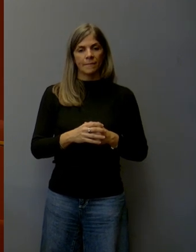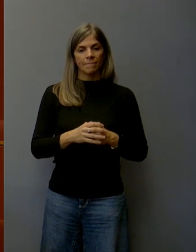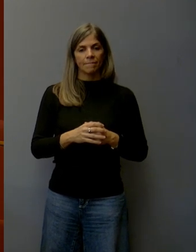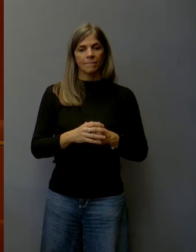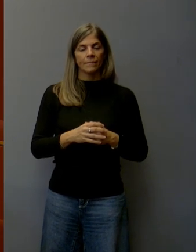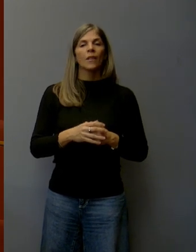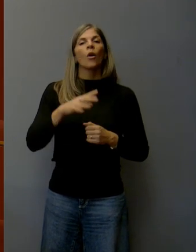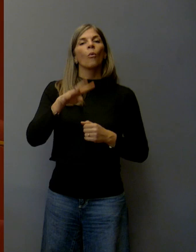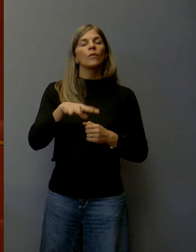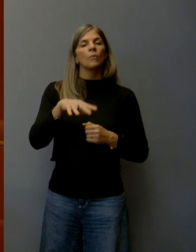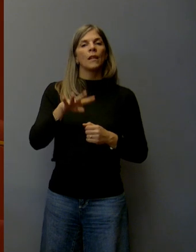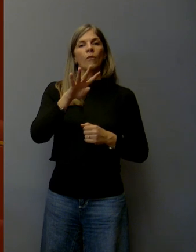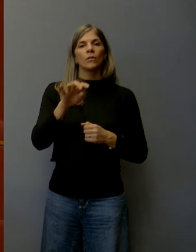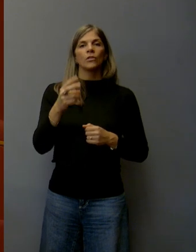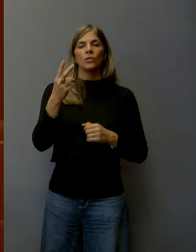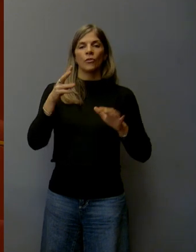4429